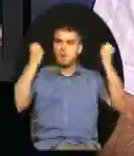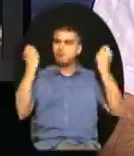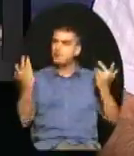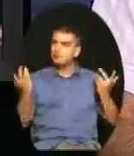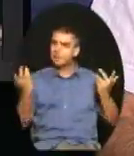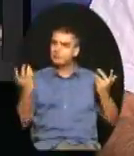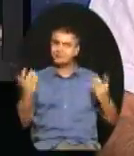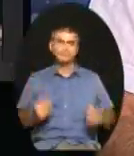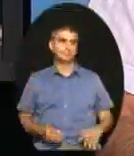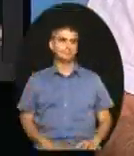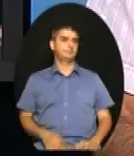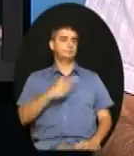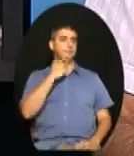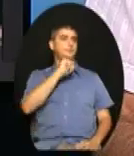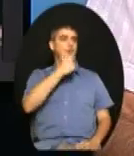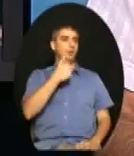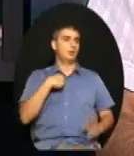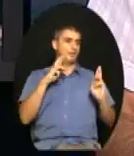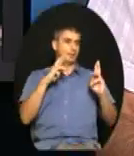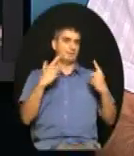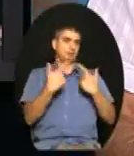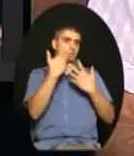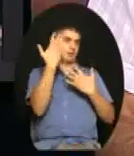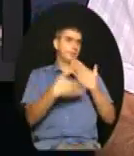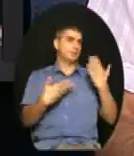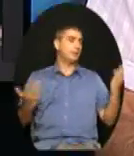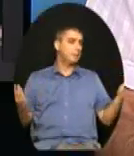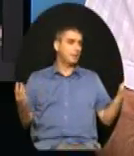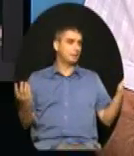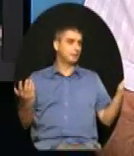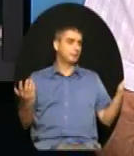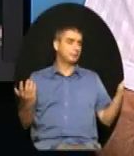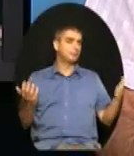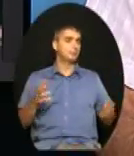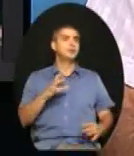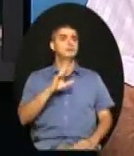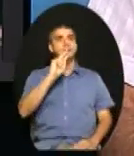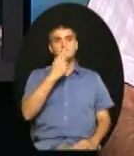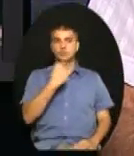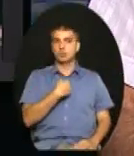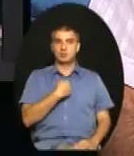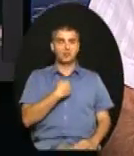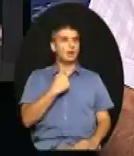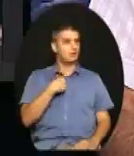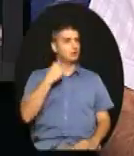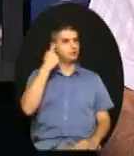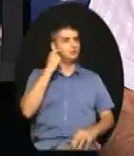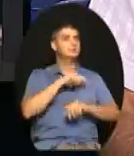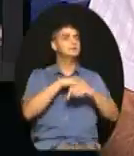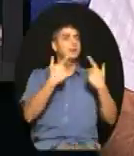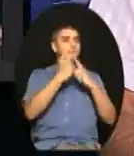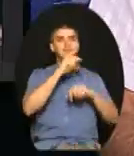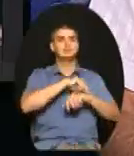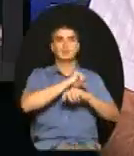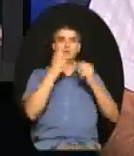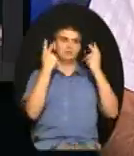הפגנתם? קודם כל, אני מקווה שנגמרה המלחמה. שנית, אני חושב שזמן מלחמה זה הזמן הכי